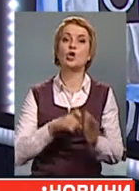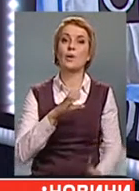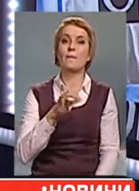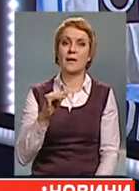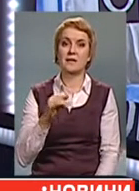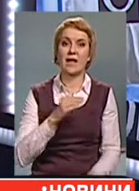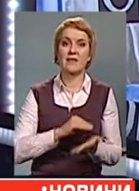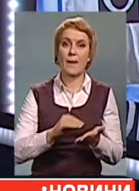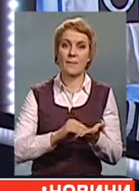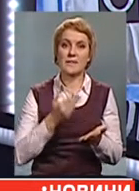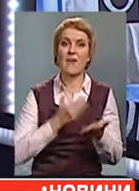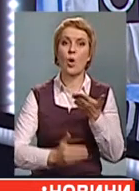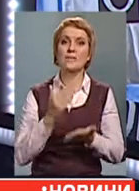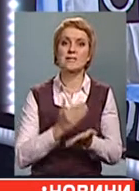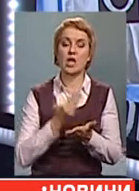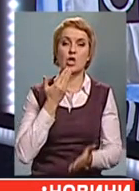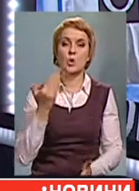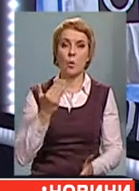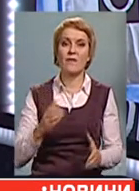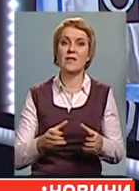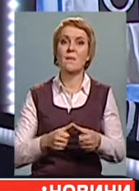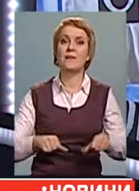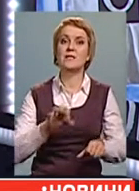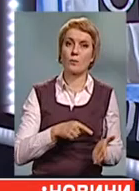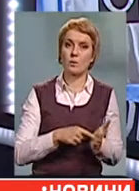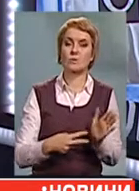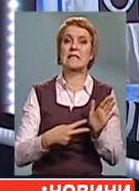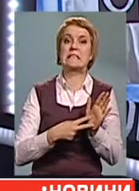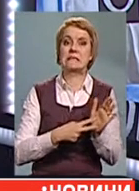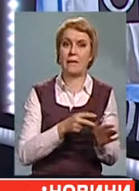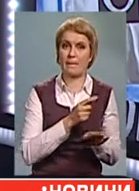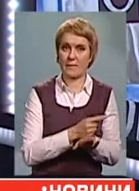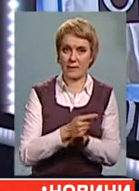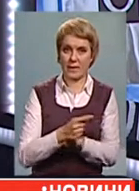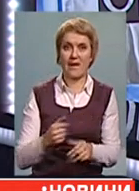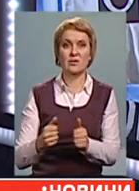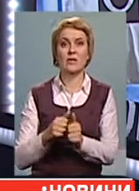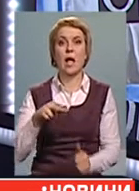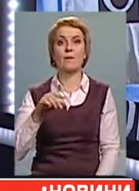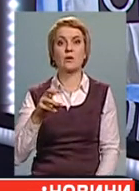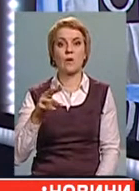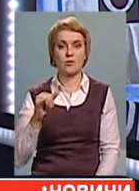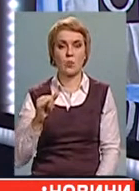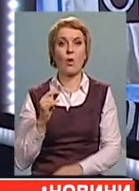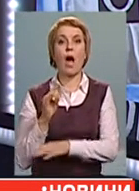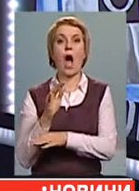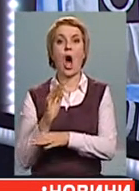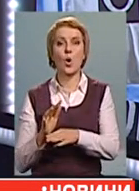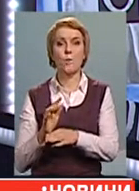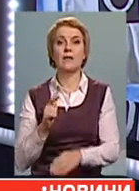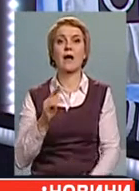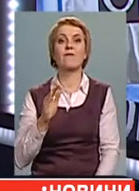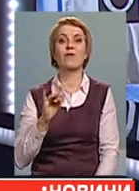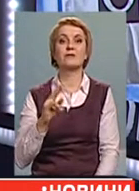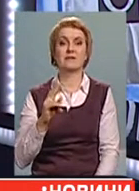Міжнародні спостерігачі знову знайшли важке озброєння бойовиків на Донбасі. Про це йдеться в останній доповіді місії ОБСЄ. Безпілотники